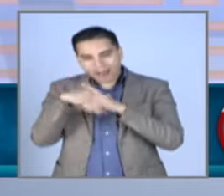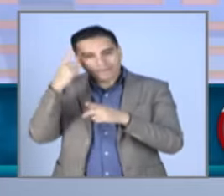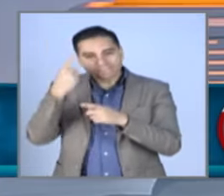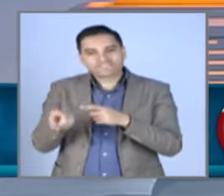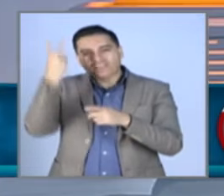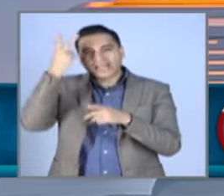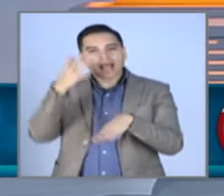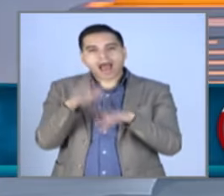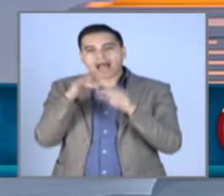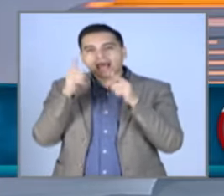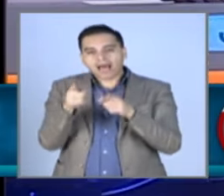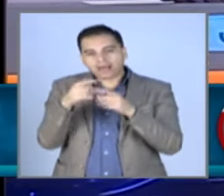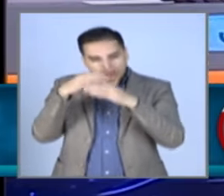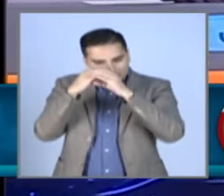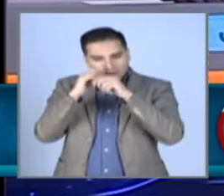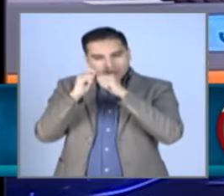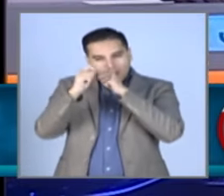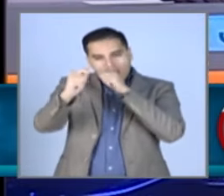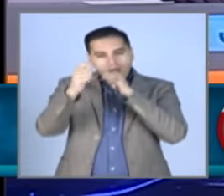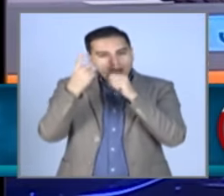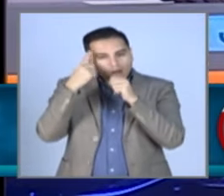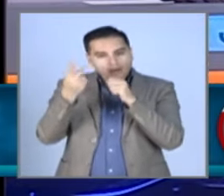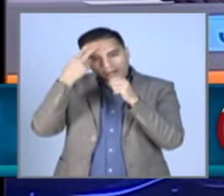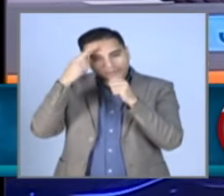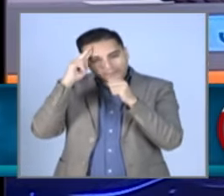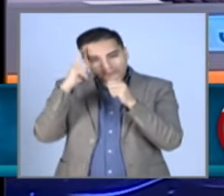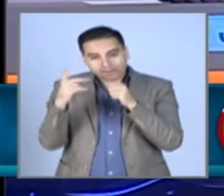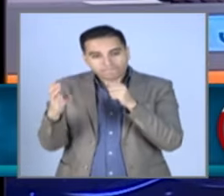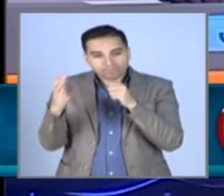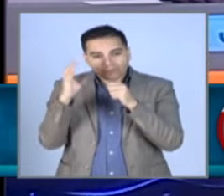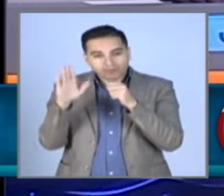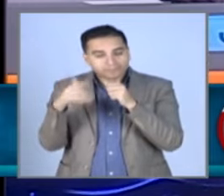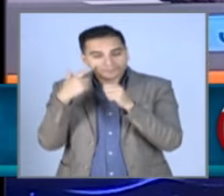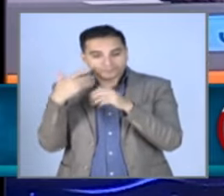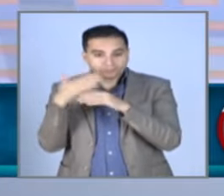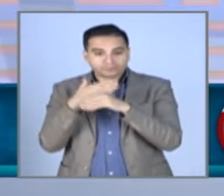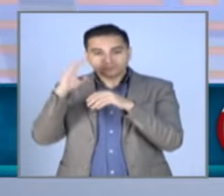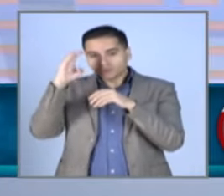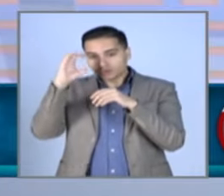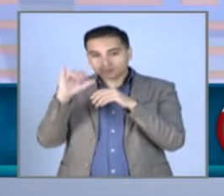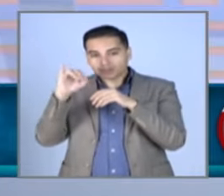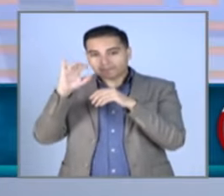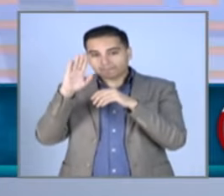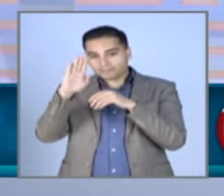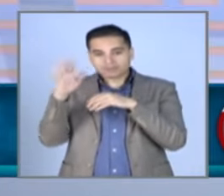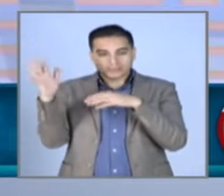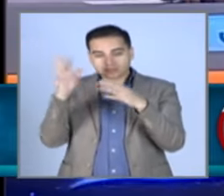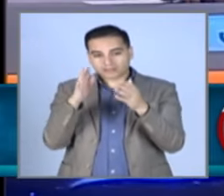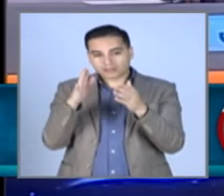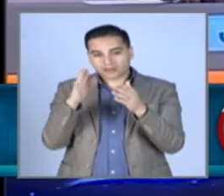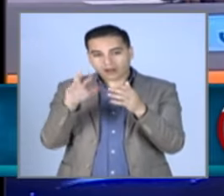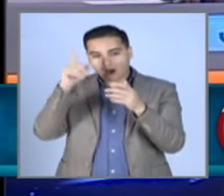وجهاً إلى وجه، ما اديناش هدايا لحد. إجابتك؟ جيمس هابل.